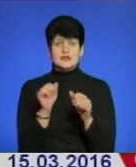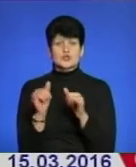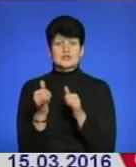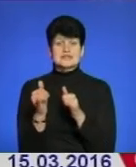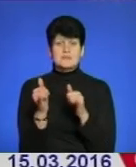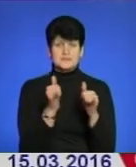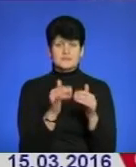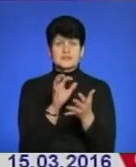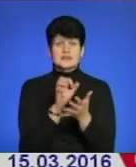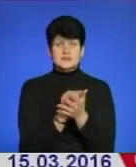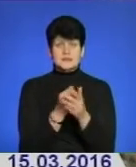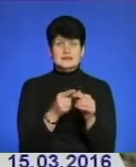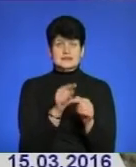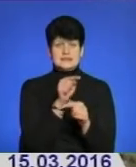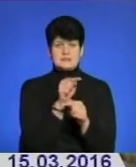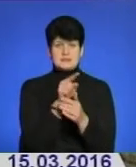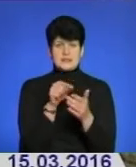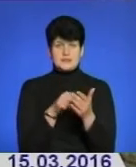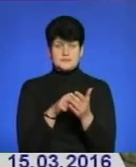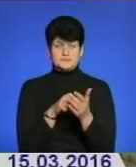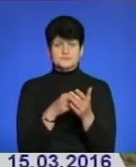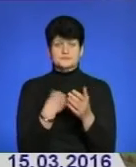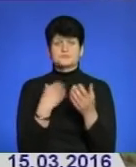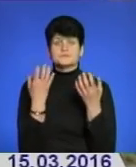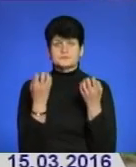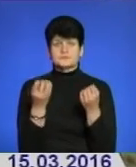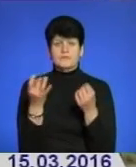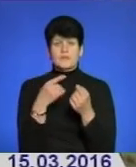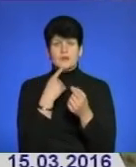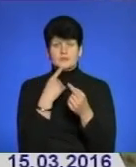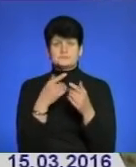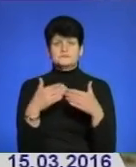займається безпосередньо цим питанням. І я ще раз кажу, двері у нас завжди відкриті.